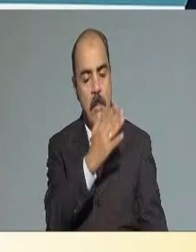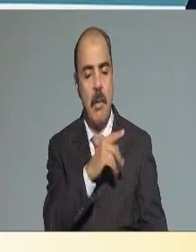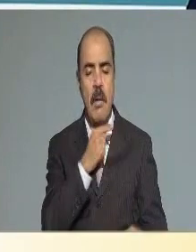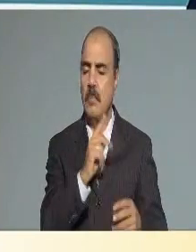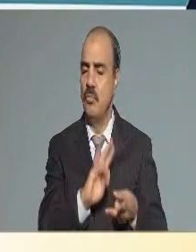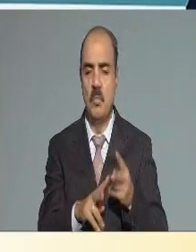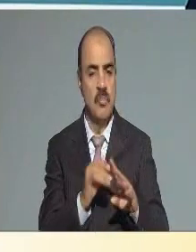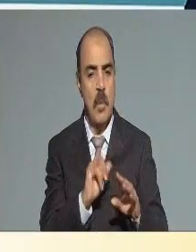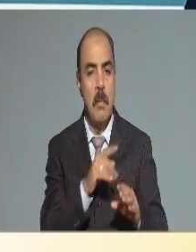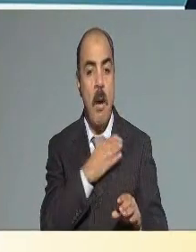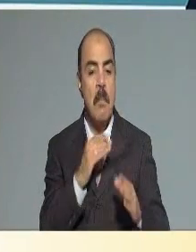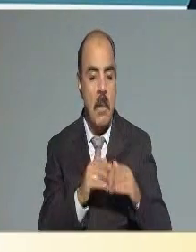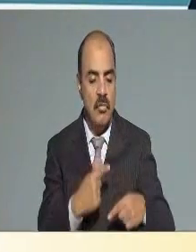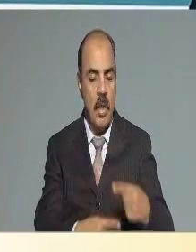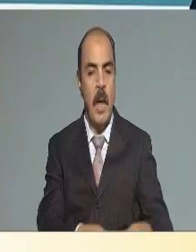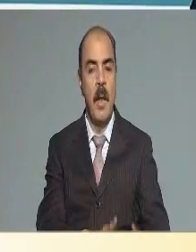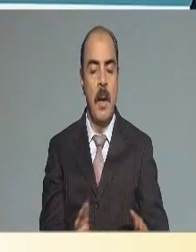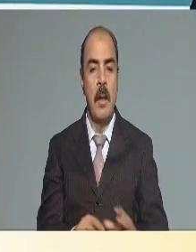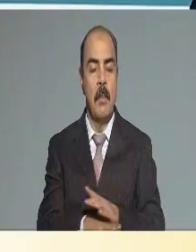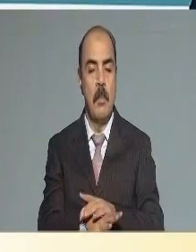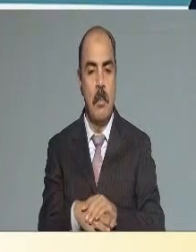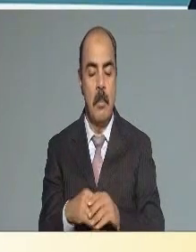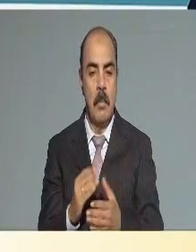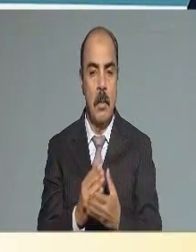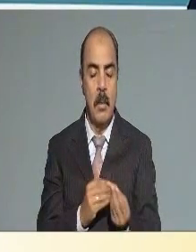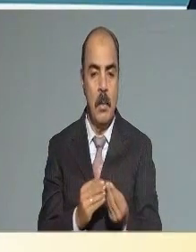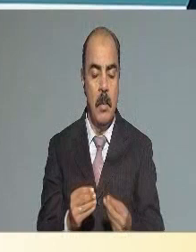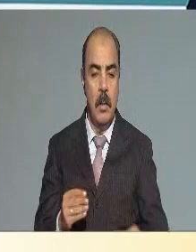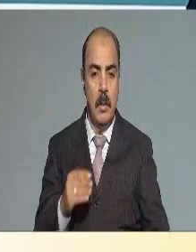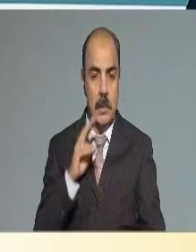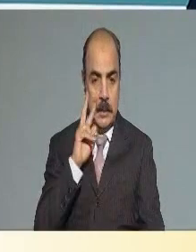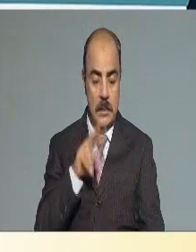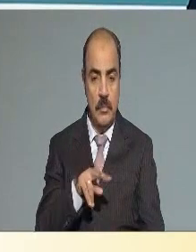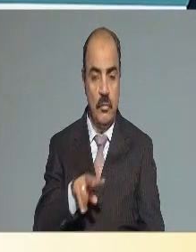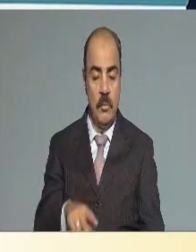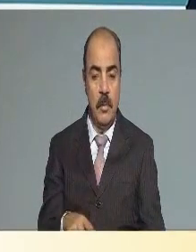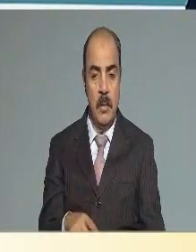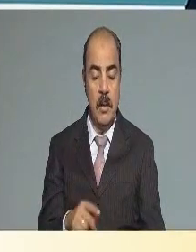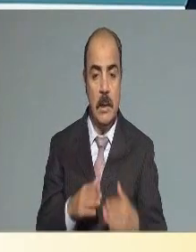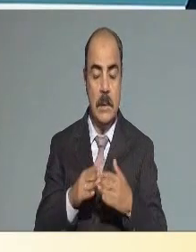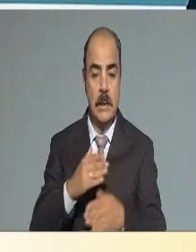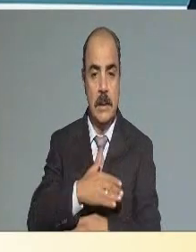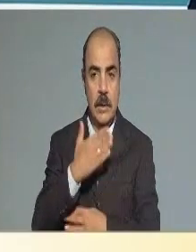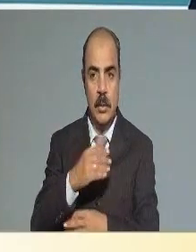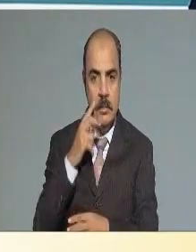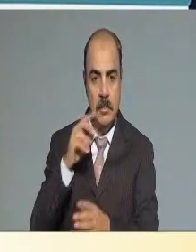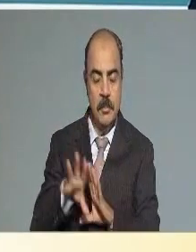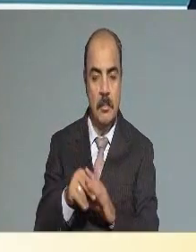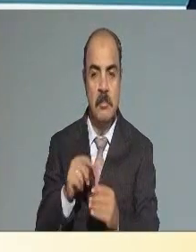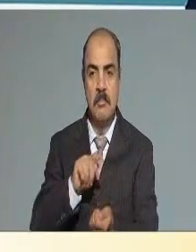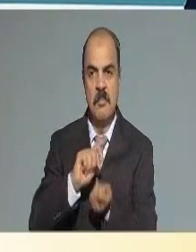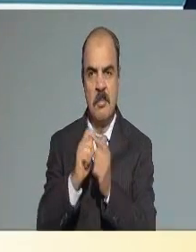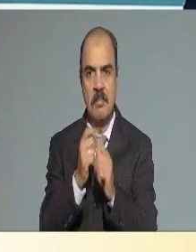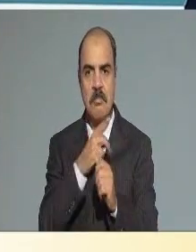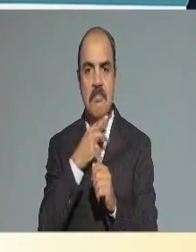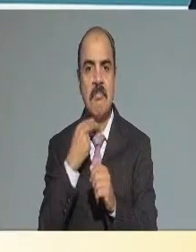هاخد بس مثال على مشروع زي سكاتك اللي هو موجود في منطقة قناة السويس لانتاج الهيدروجين الاخضر.